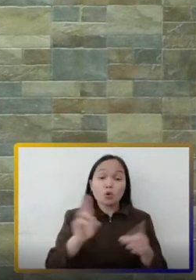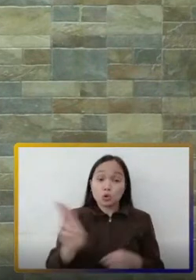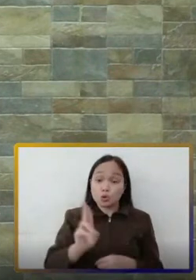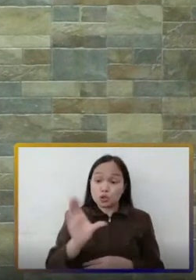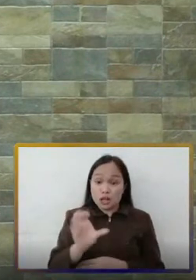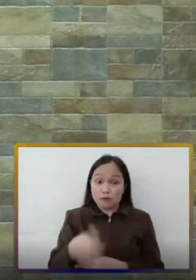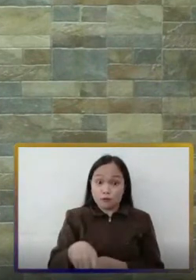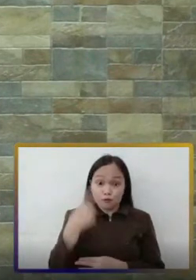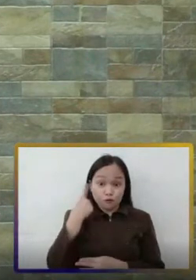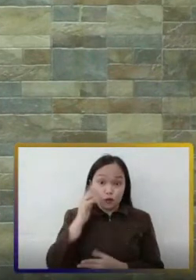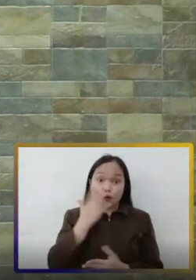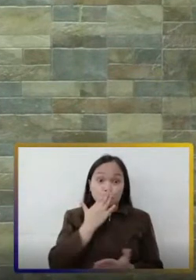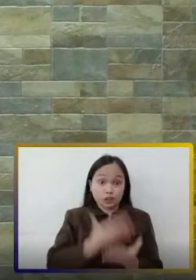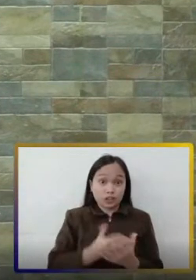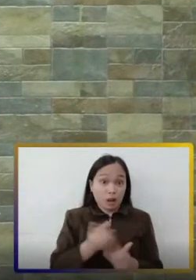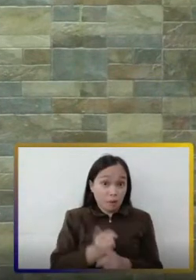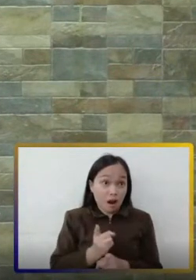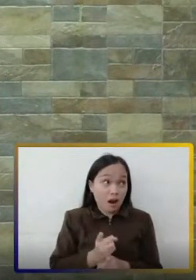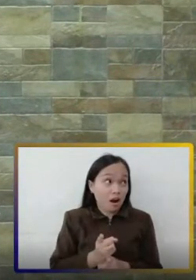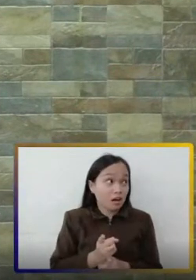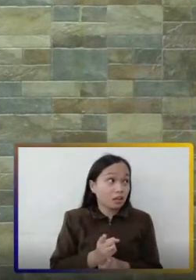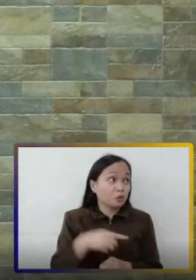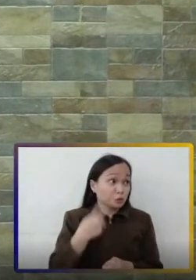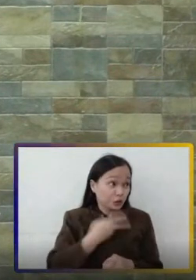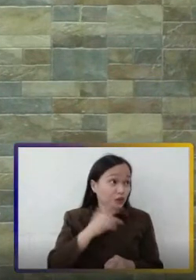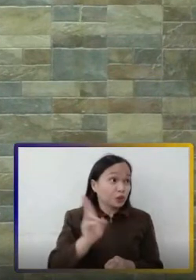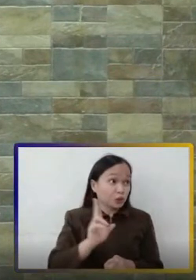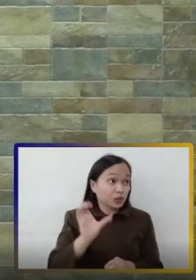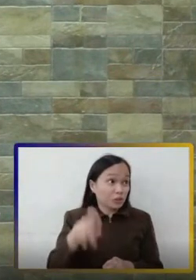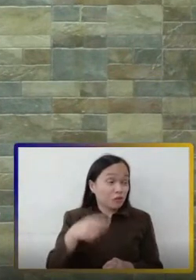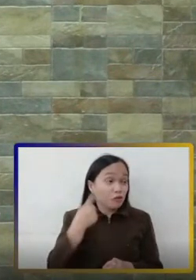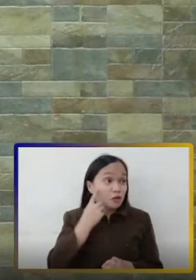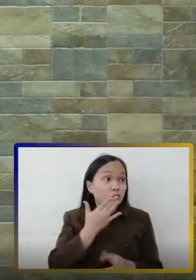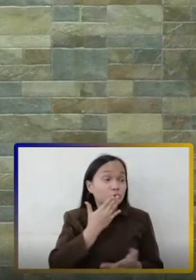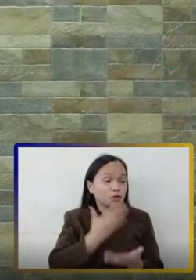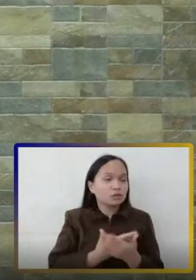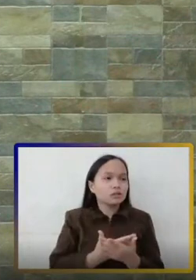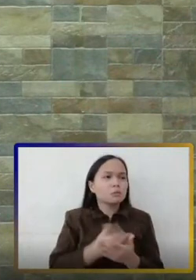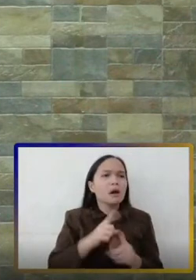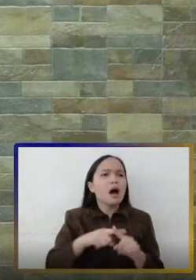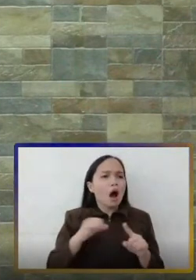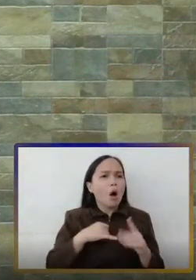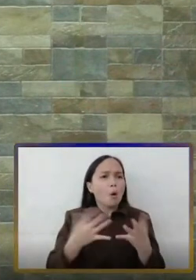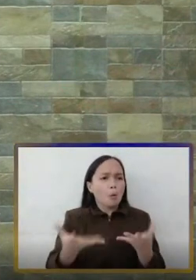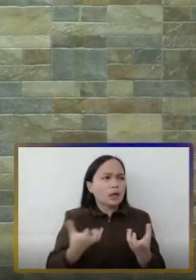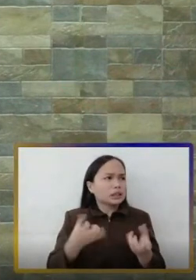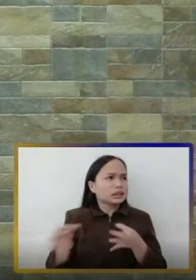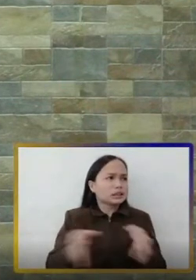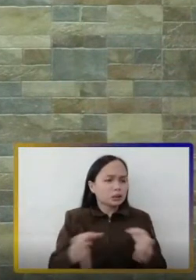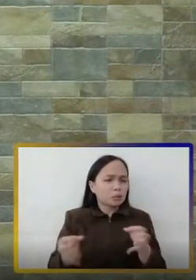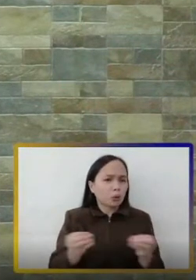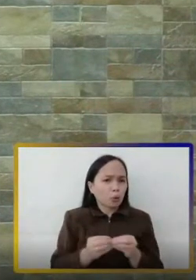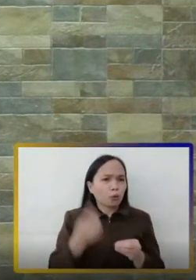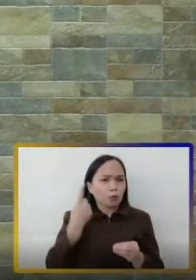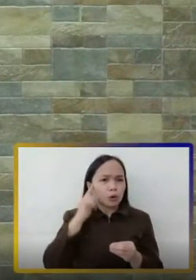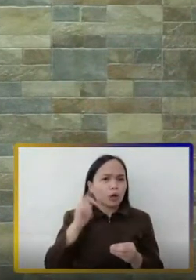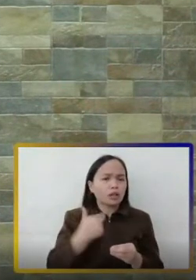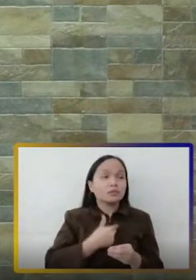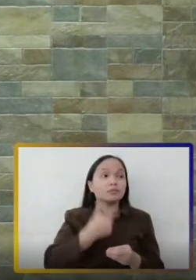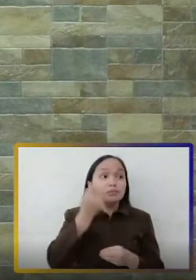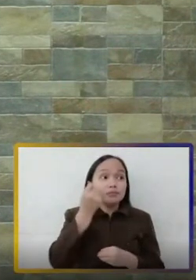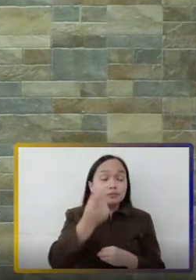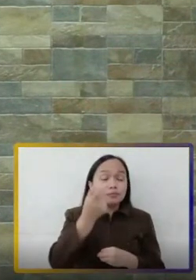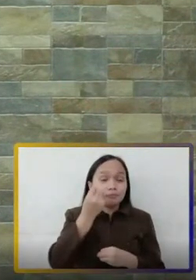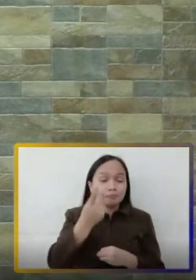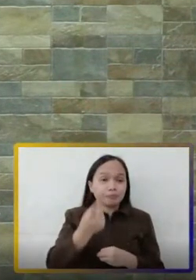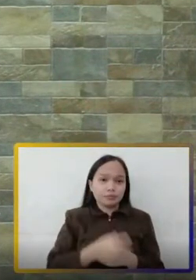maayos. Alright? May mga ilalatag lamang po ako sa inyo para maunawaan po natin kung ano ang